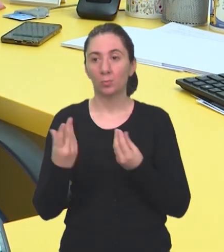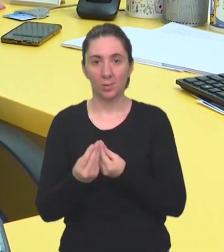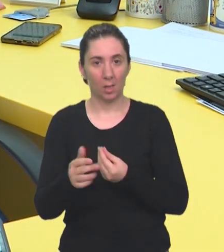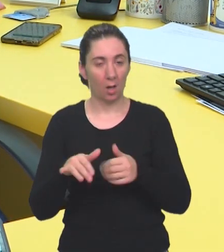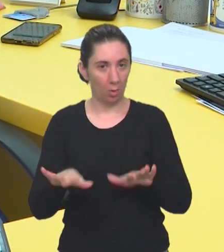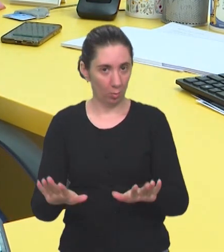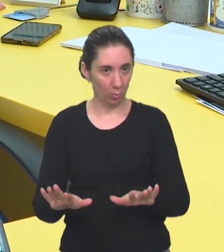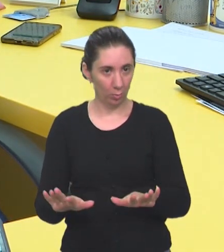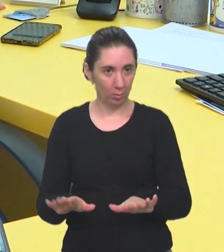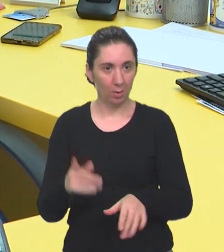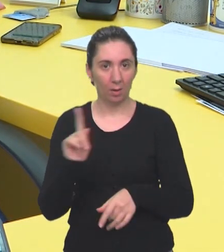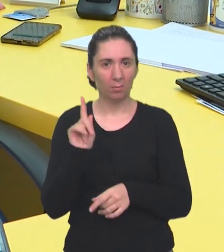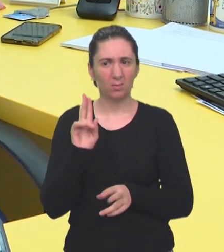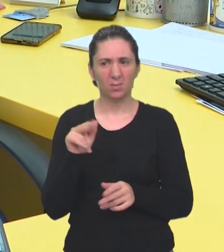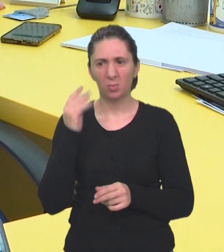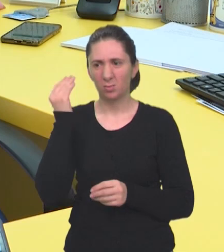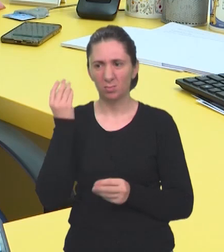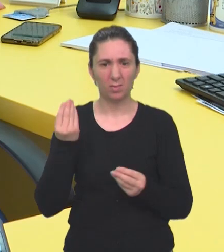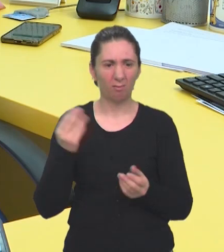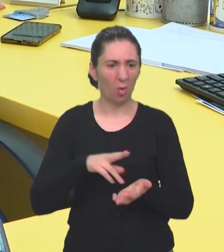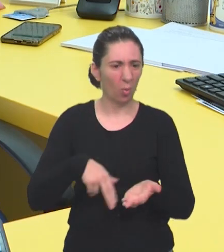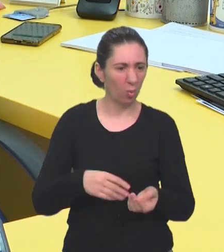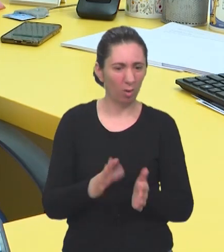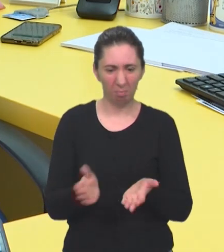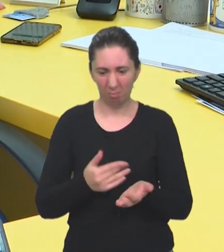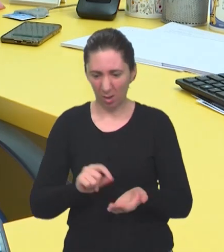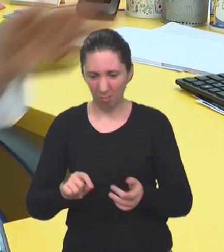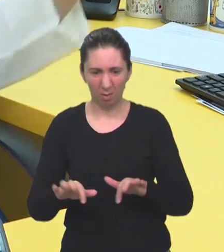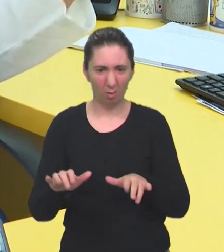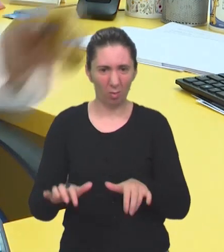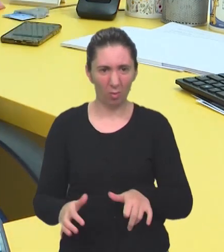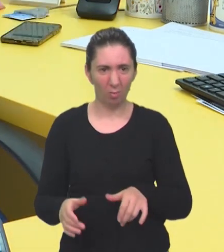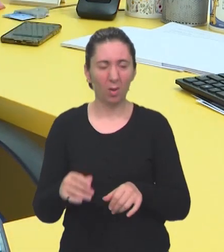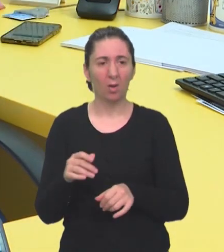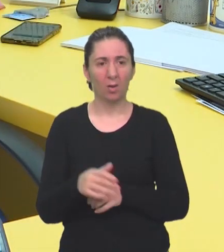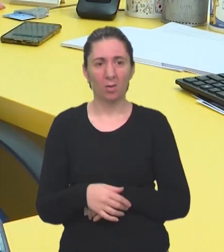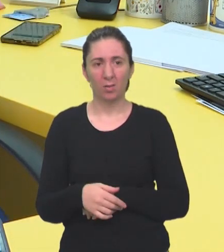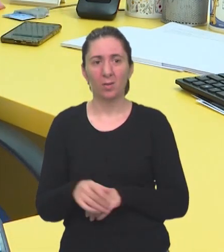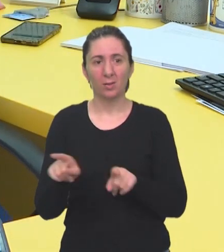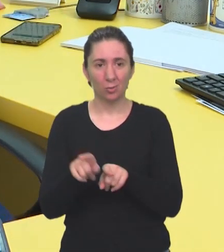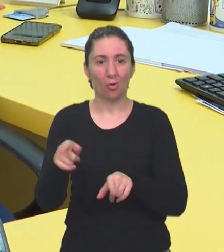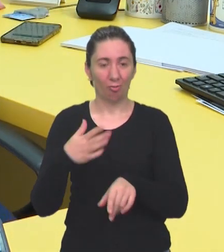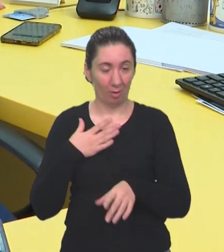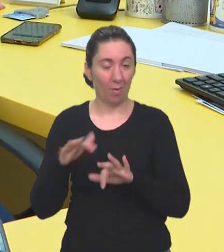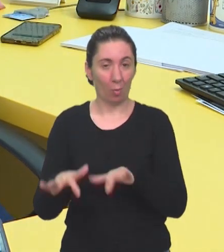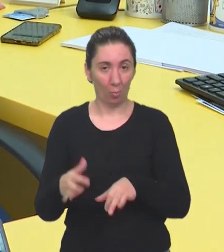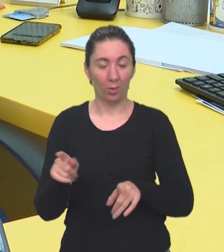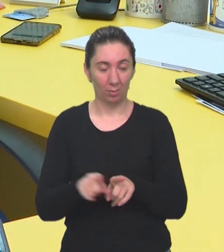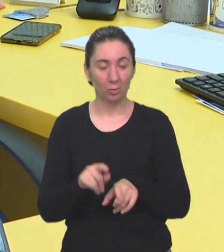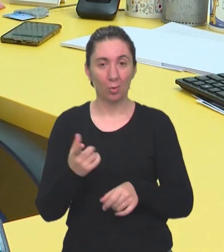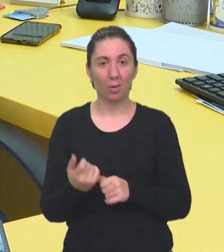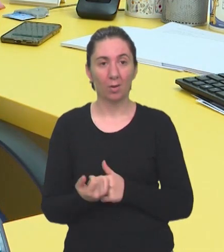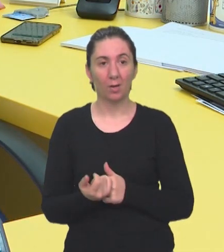ljudima, nisam se mogla zamisliti u nekakvom uredu s papirima, s kompjuterom, iako konstantno je tu.